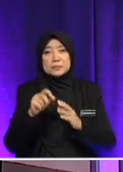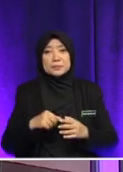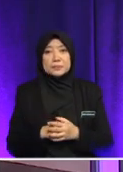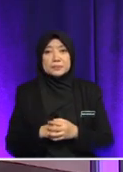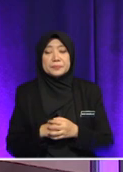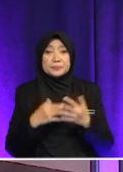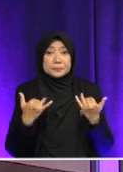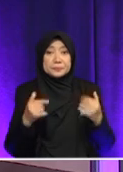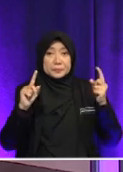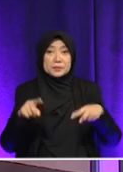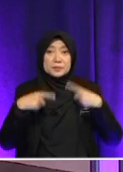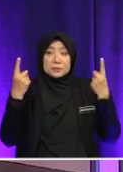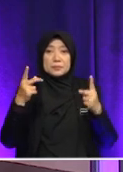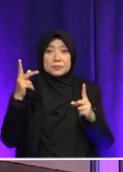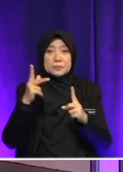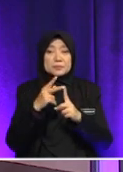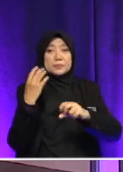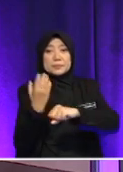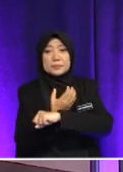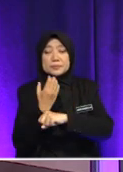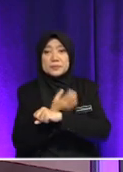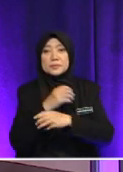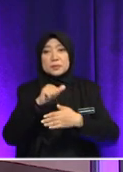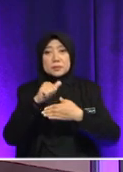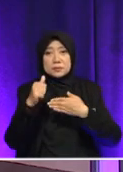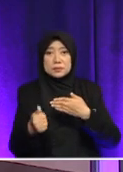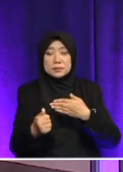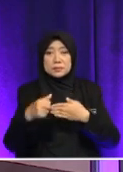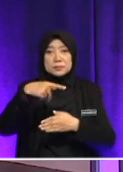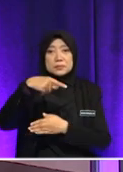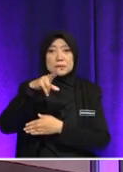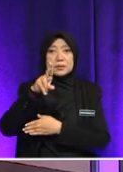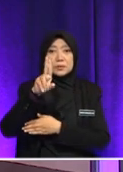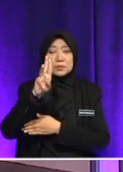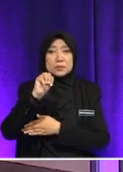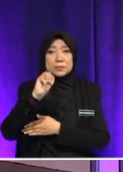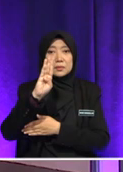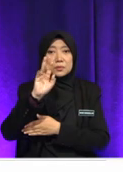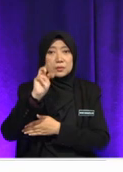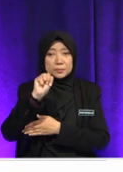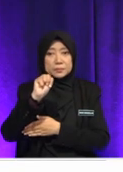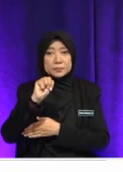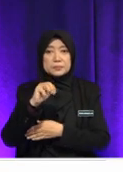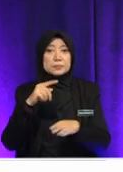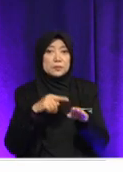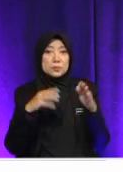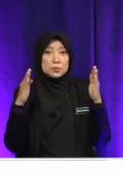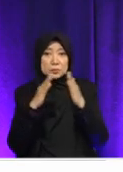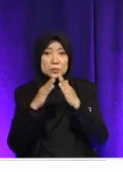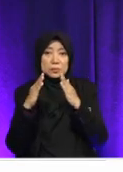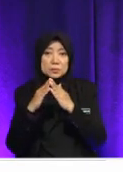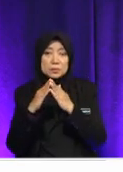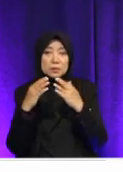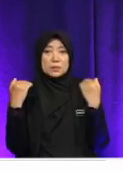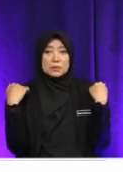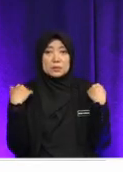kita pergi pada kaca yang las oke Ya ini kaca pelampung kadang-kadang kalau kita tengok rumah-rumah oke Ada yang